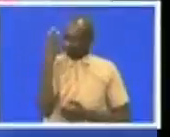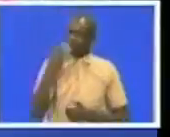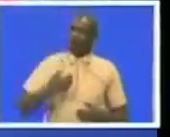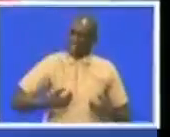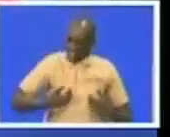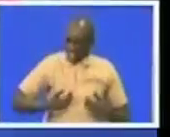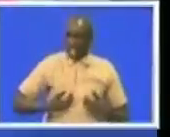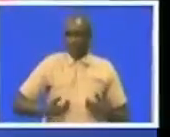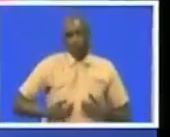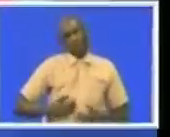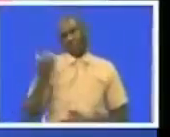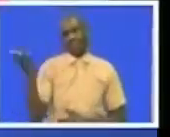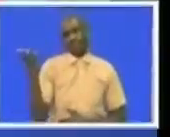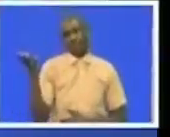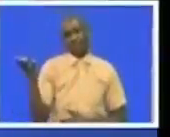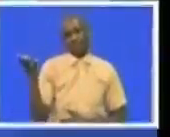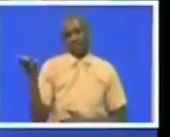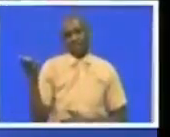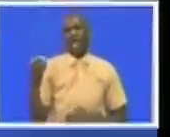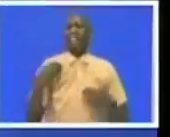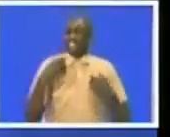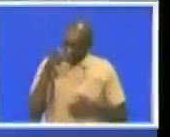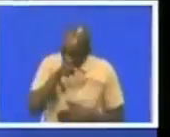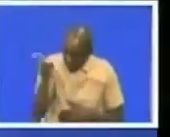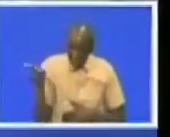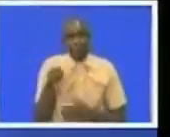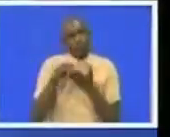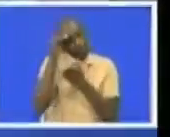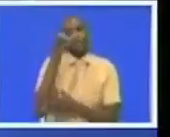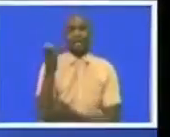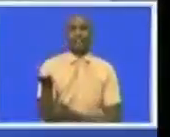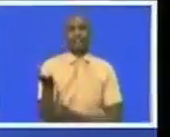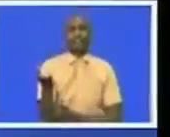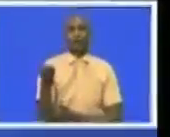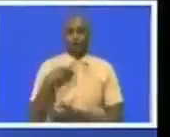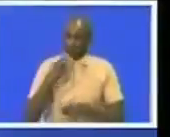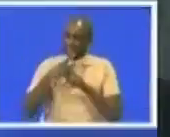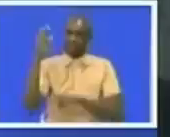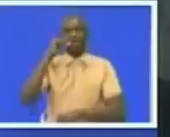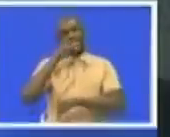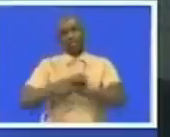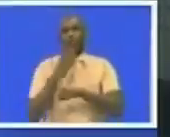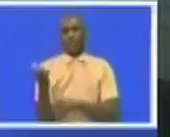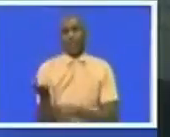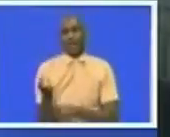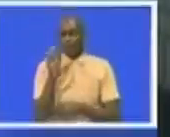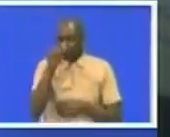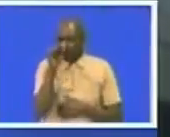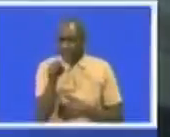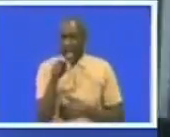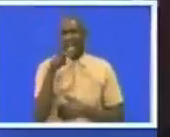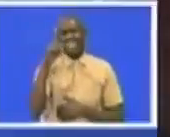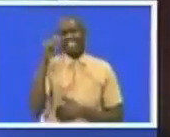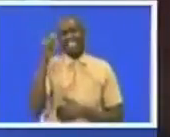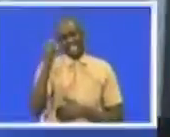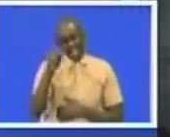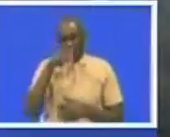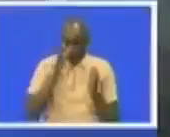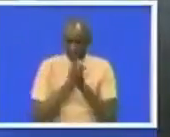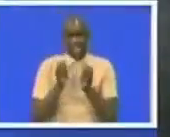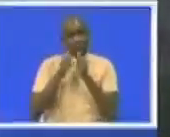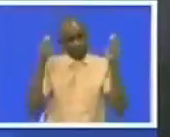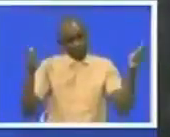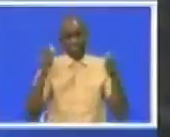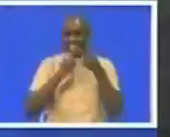we have some of them who are students of a secondary school. Ndiposa runinga KTN na gazeti la